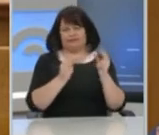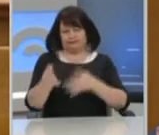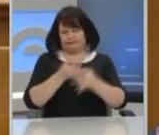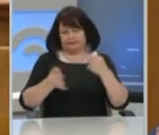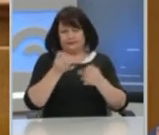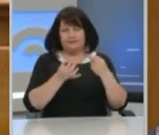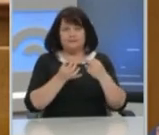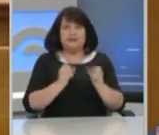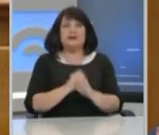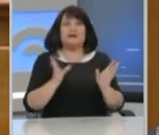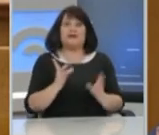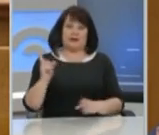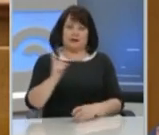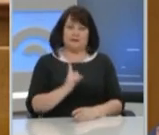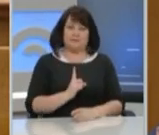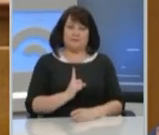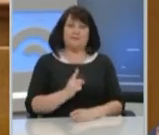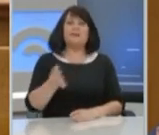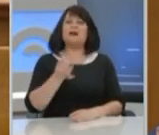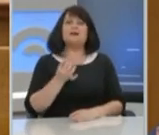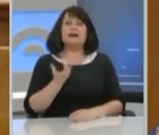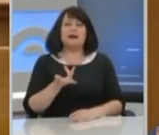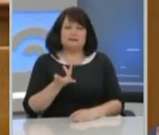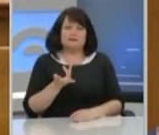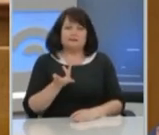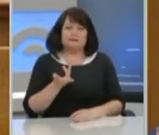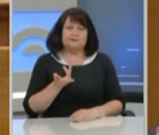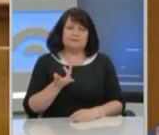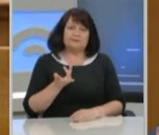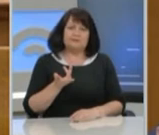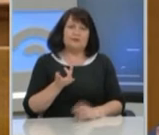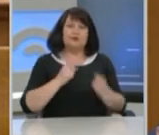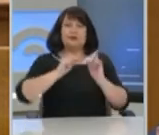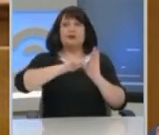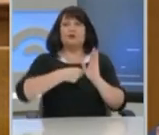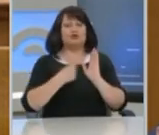ξαφνικά έρχεστε εδώ και μας παρουσιάζεστε ως αντιμνημονιακοί,